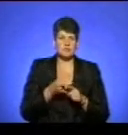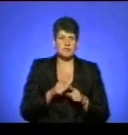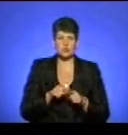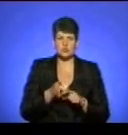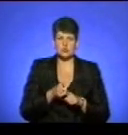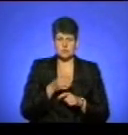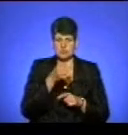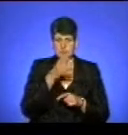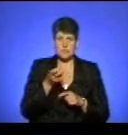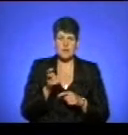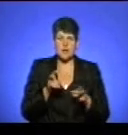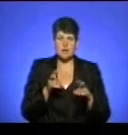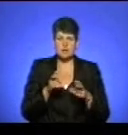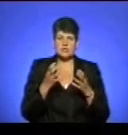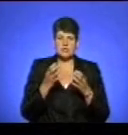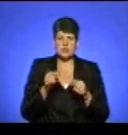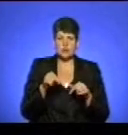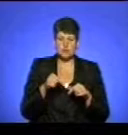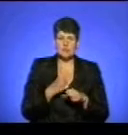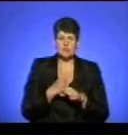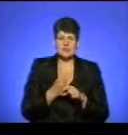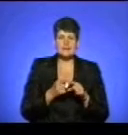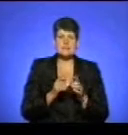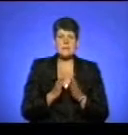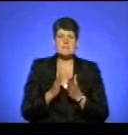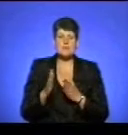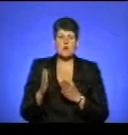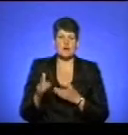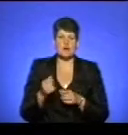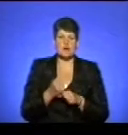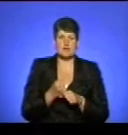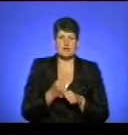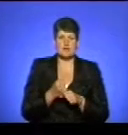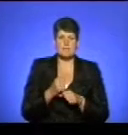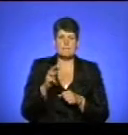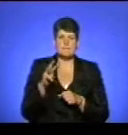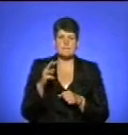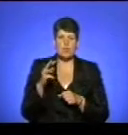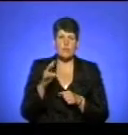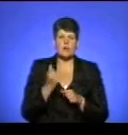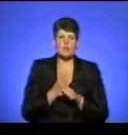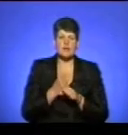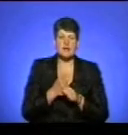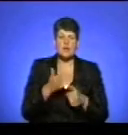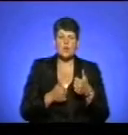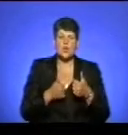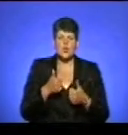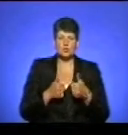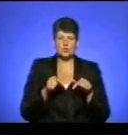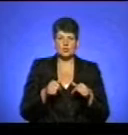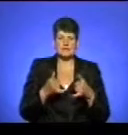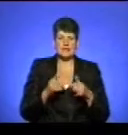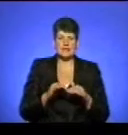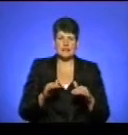сподобався. Ми приходили ще тут, робила ця бібліотека на Миколая. Робили конкурси тут для